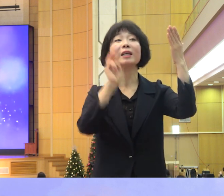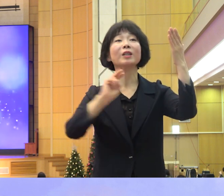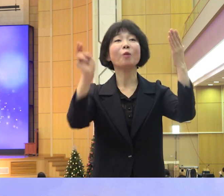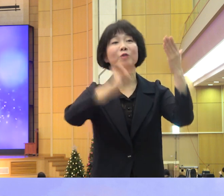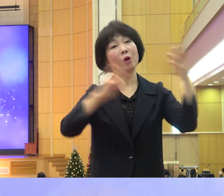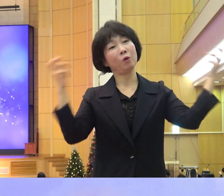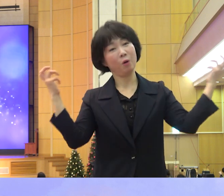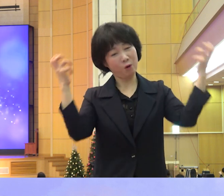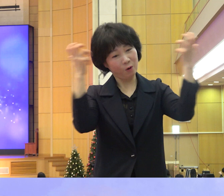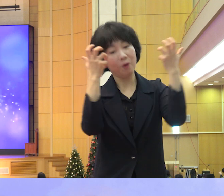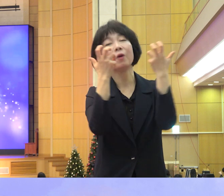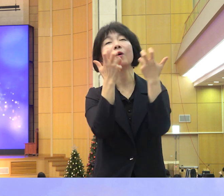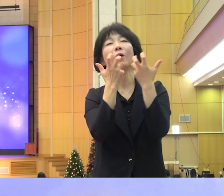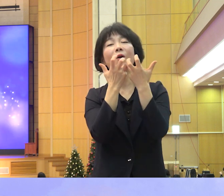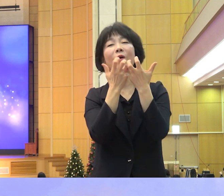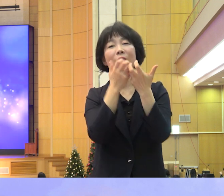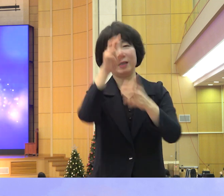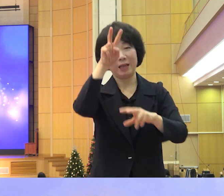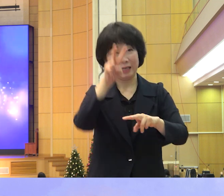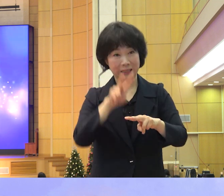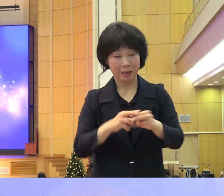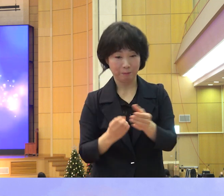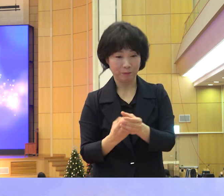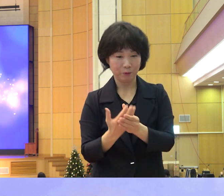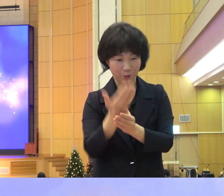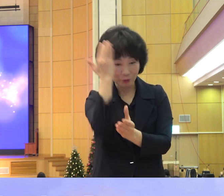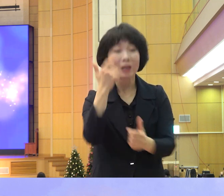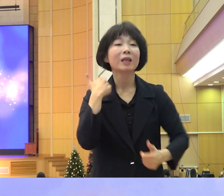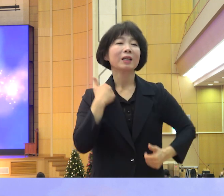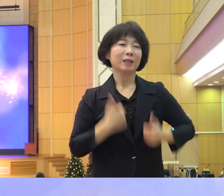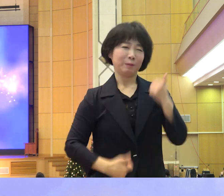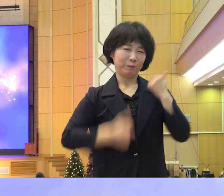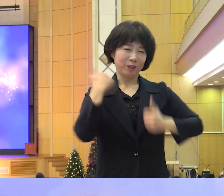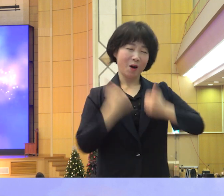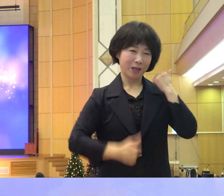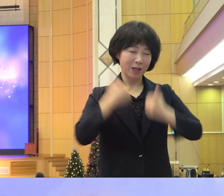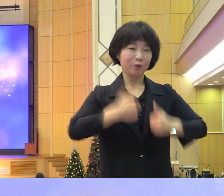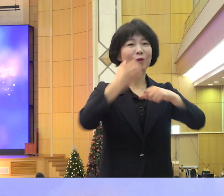찬송이 넘쳐요. 샘솟는 예쁨